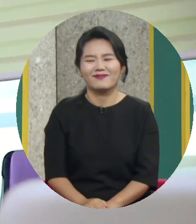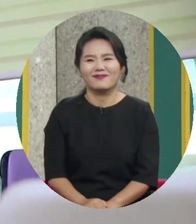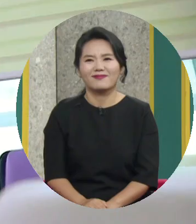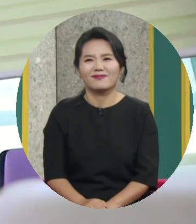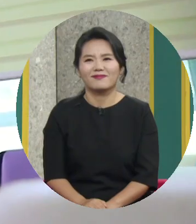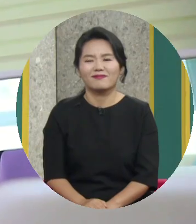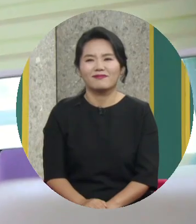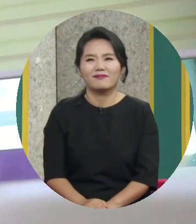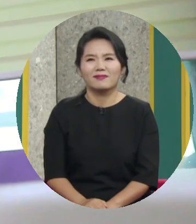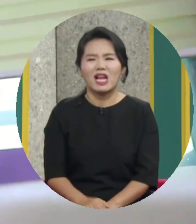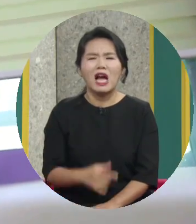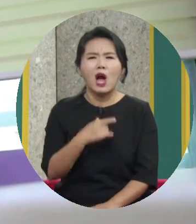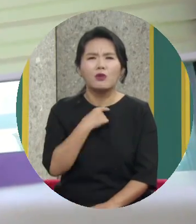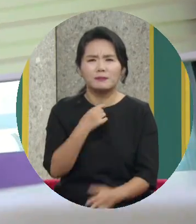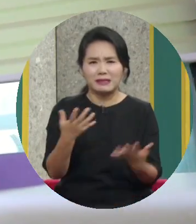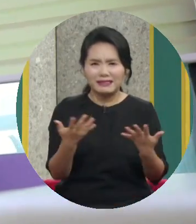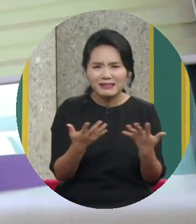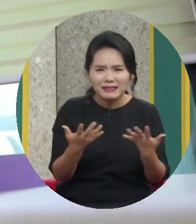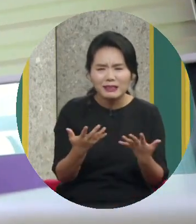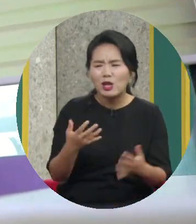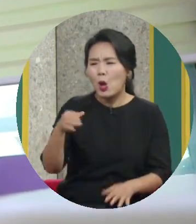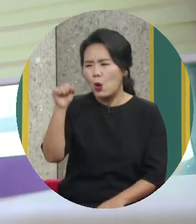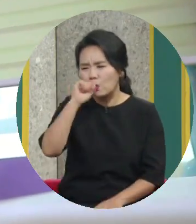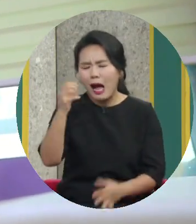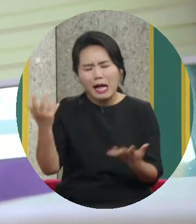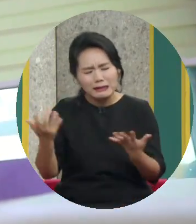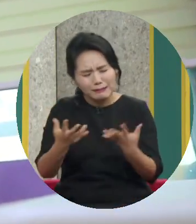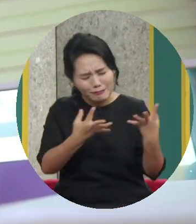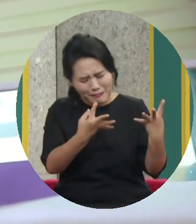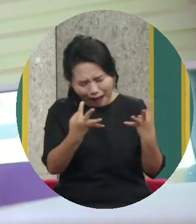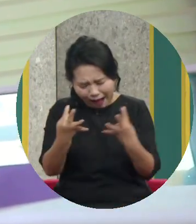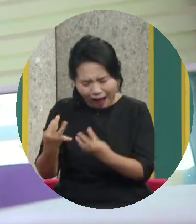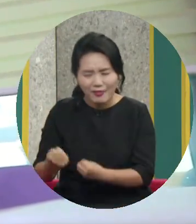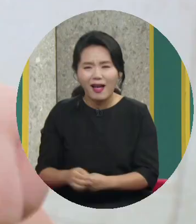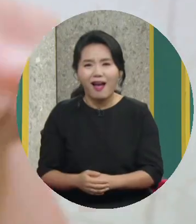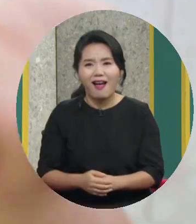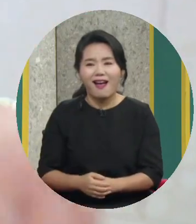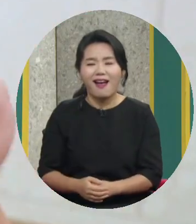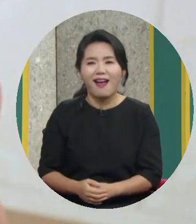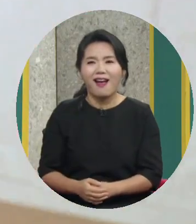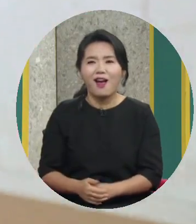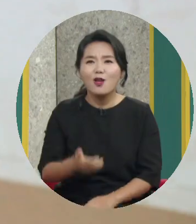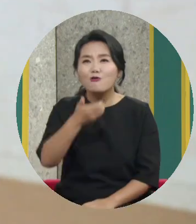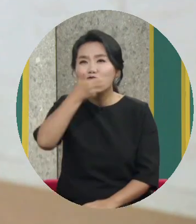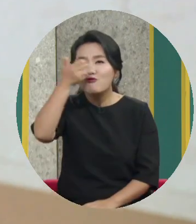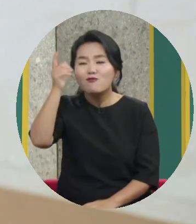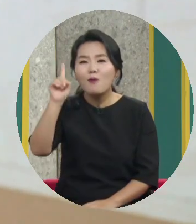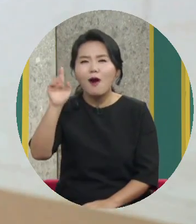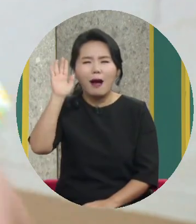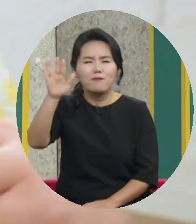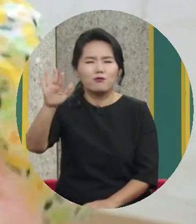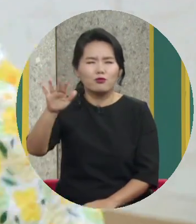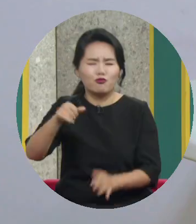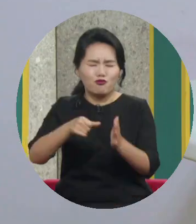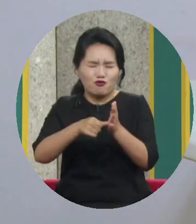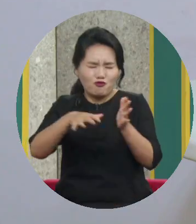하고 싶은 것도 좋아하는 것도 많은 15살 효정이의 꿈은 슈퍼스타.